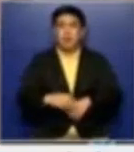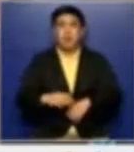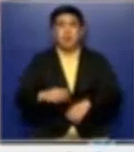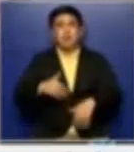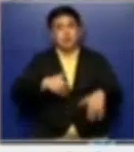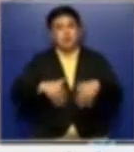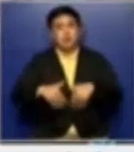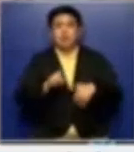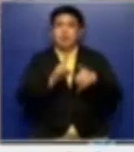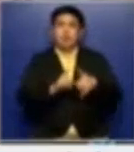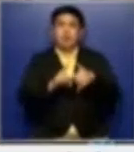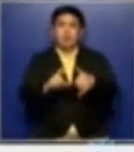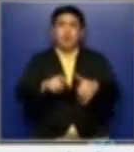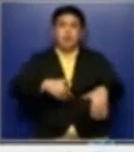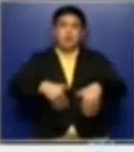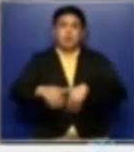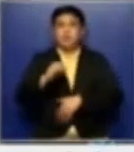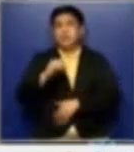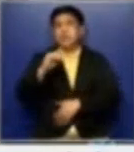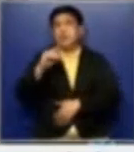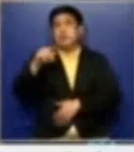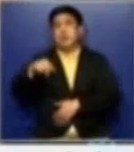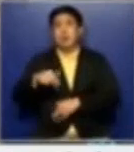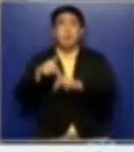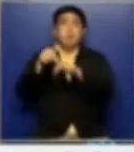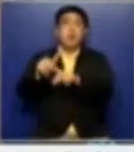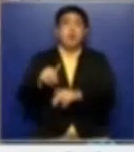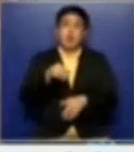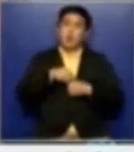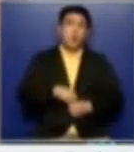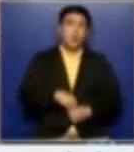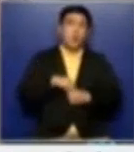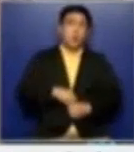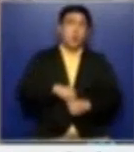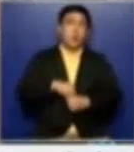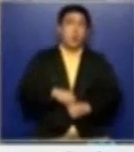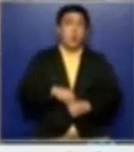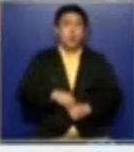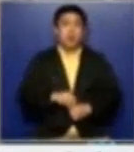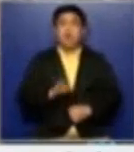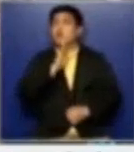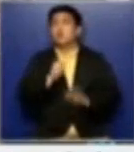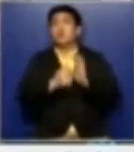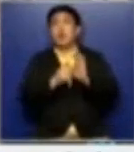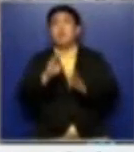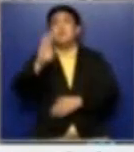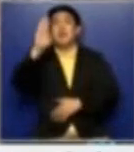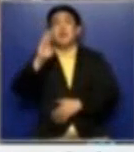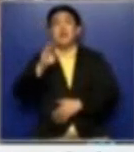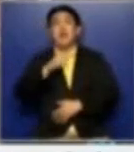ายลงตายลงไปแล้ว GDP ไม่รู้มันจะไปเท่าไหร่ก็ช่างมันฉันจะอยู่แบบนี้ถ้าเป็นบริษัทเจ๊